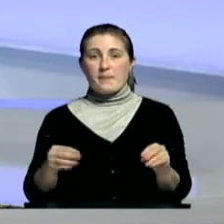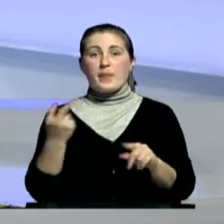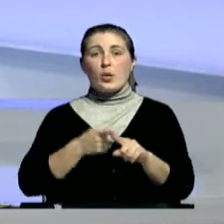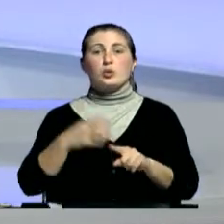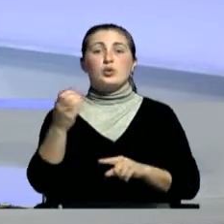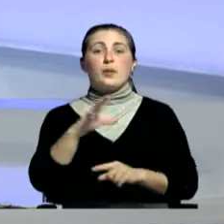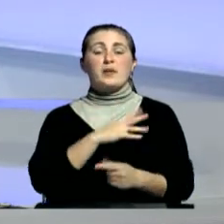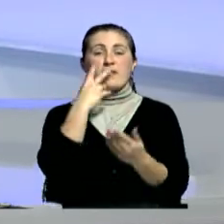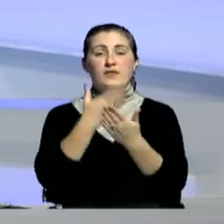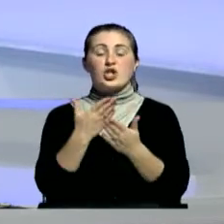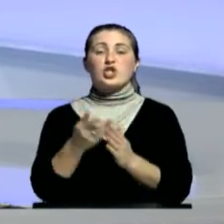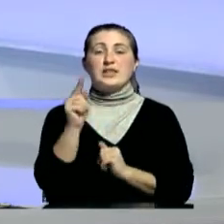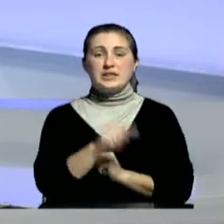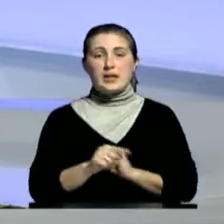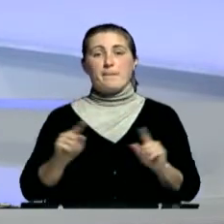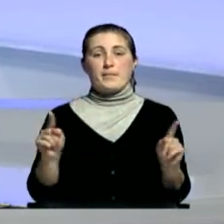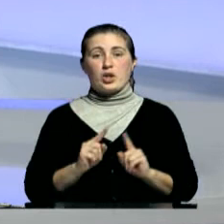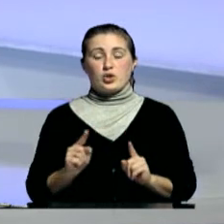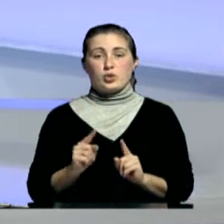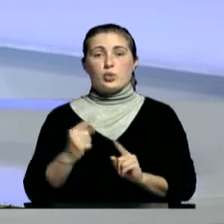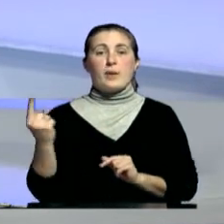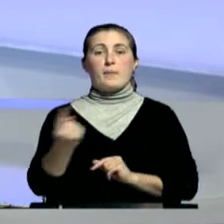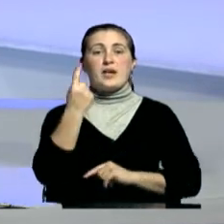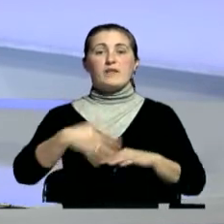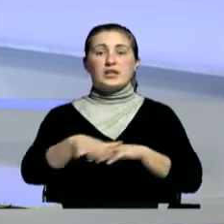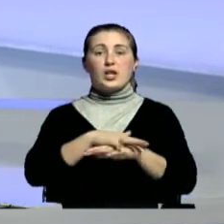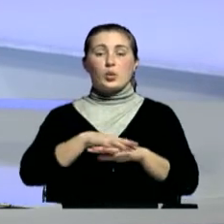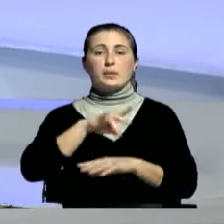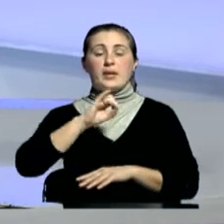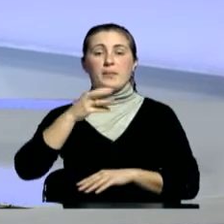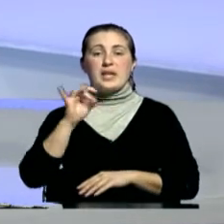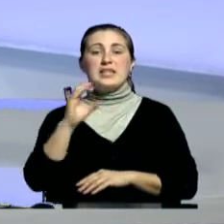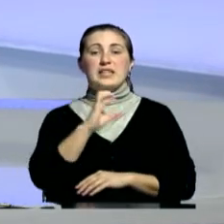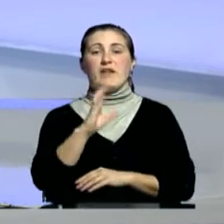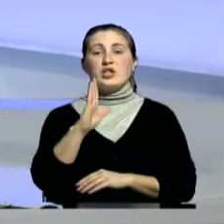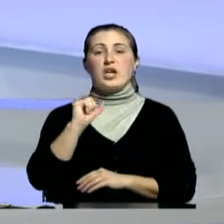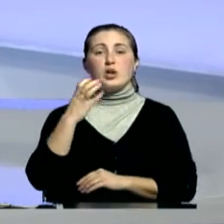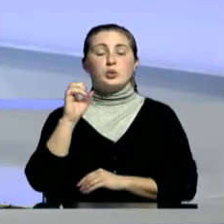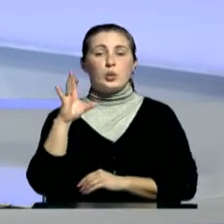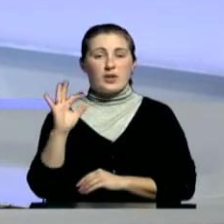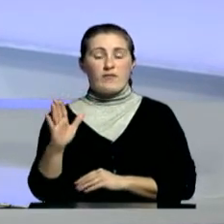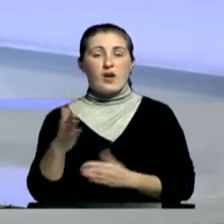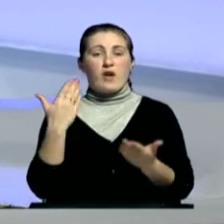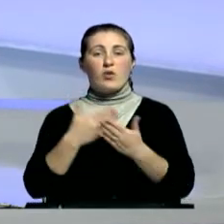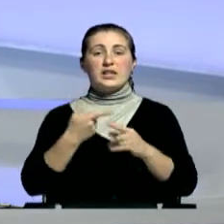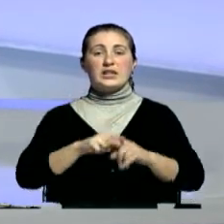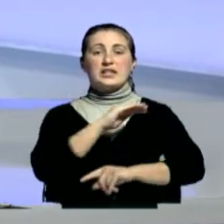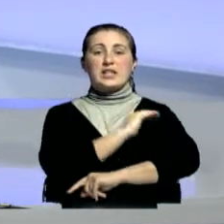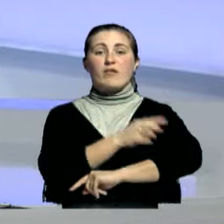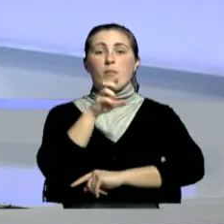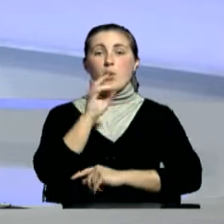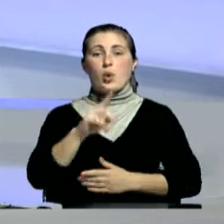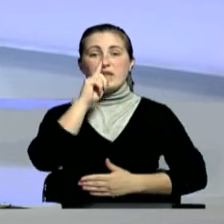был выражен тем, что первый народный премьер Сергей Валерьевич Аксенов вот этот силовой блок